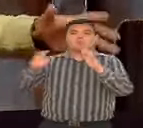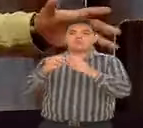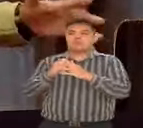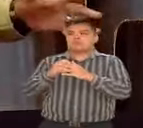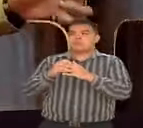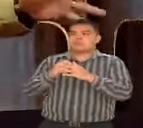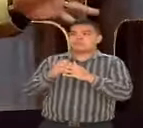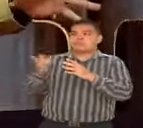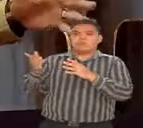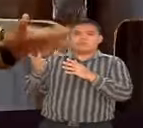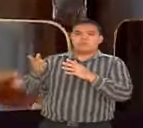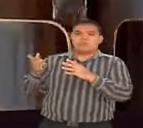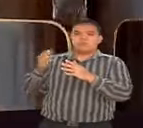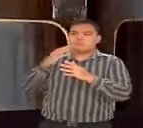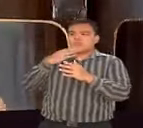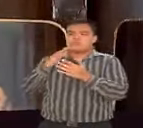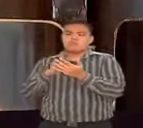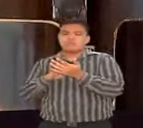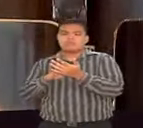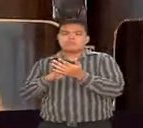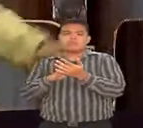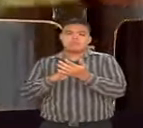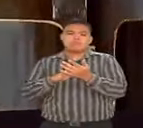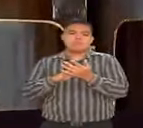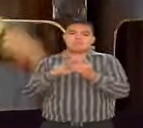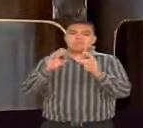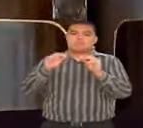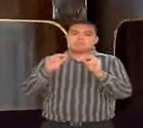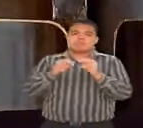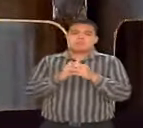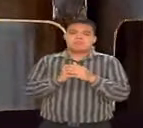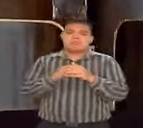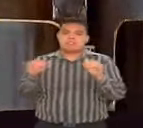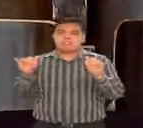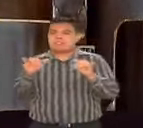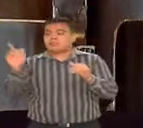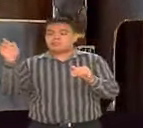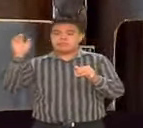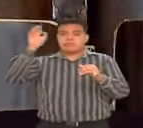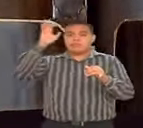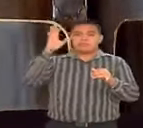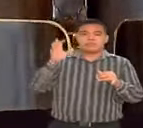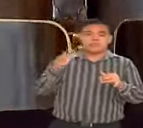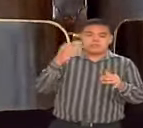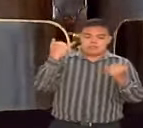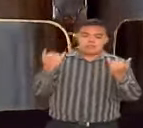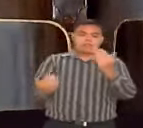Hala, malas, namalas. Pareha itong gisulti ganina dito sa